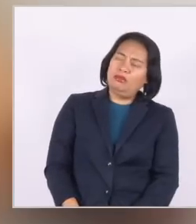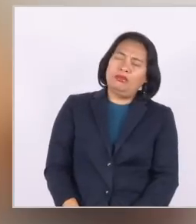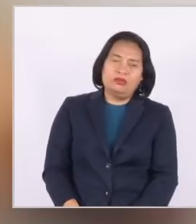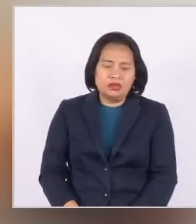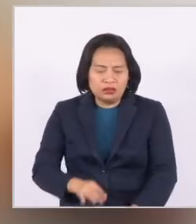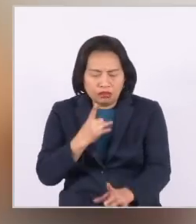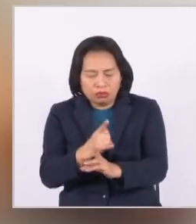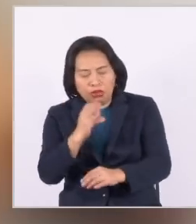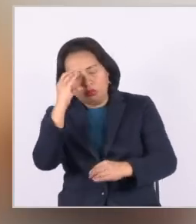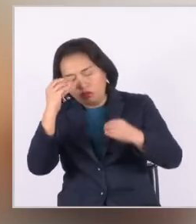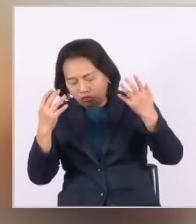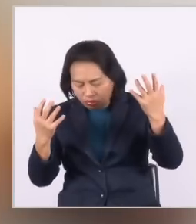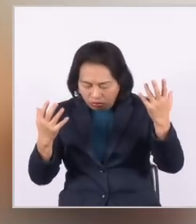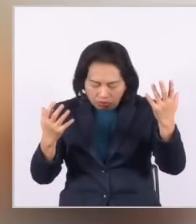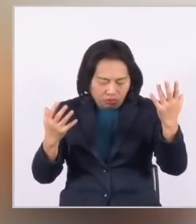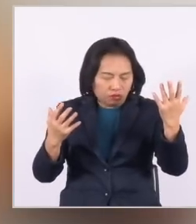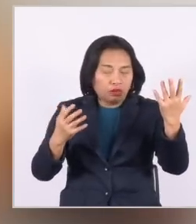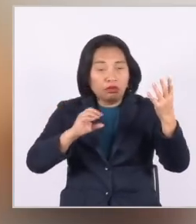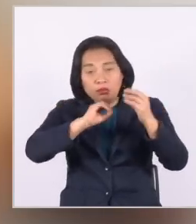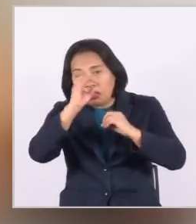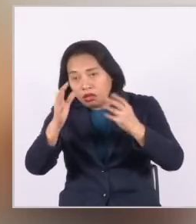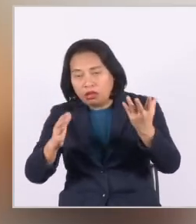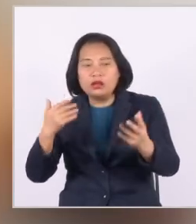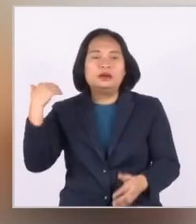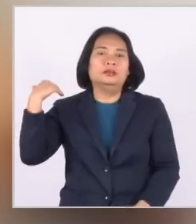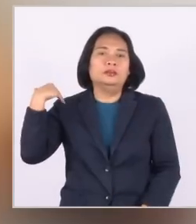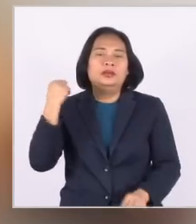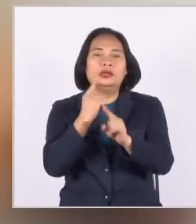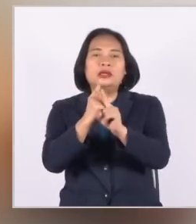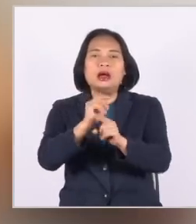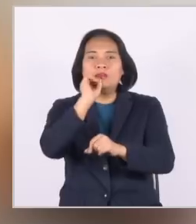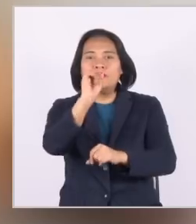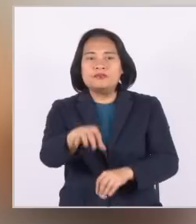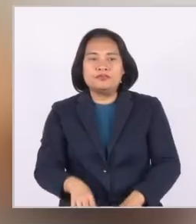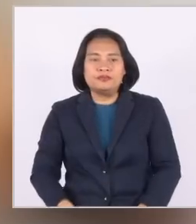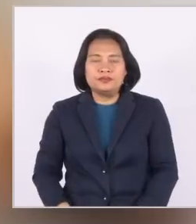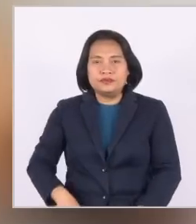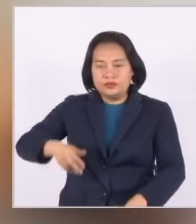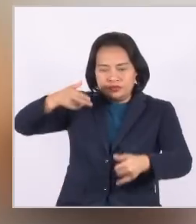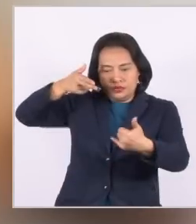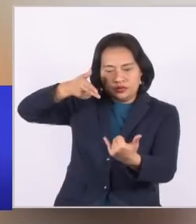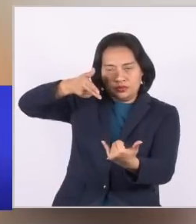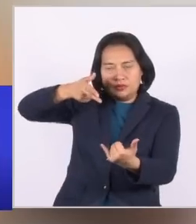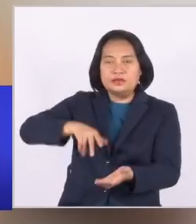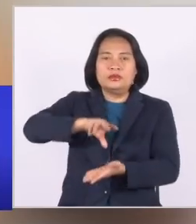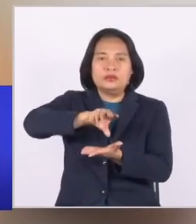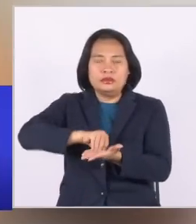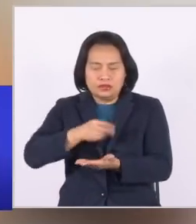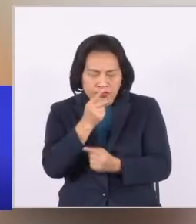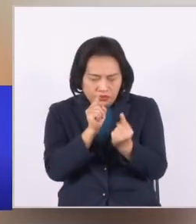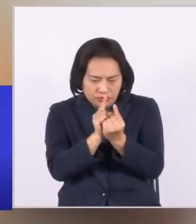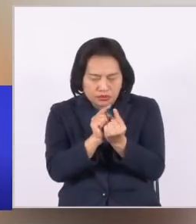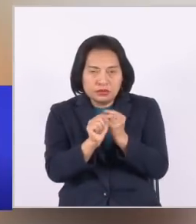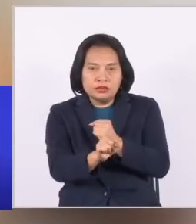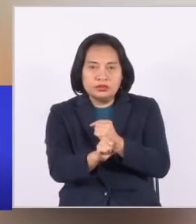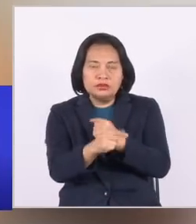ะโวยวายลักษณะแบบที่ได้ยินไปเมื่อสักครู่นี้นะคะทางด้านของคนที่ถ่ายคลิปเนี่ยเขาบอกว่าตอนที่พบพระนอนอยู่เนี่ยเ